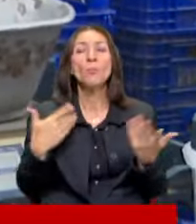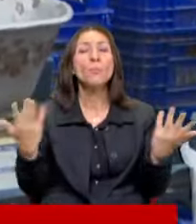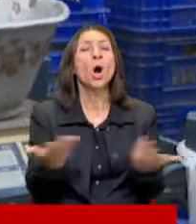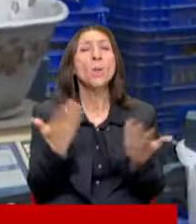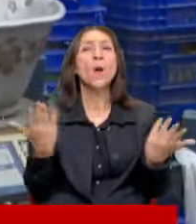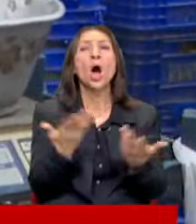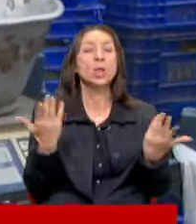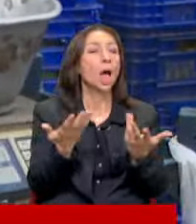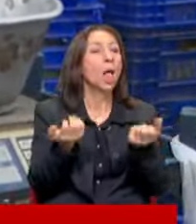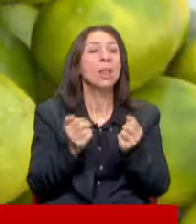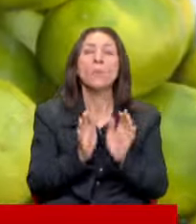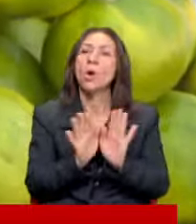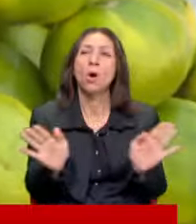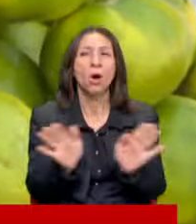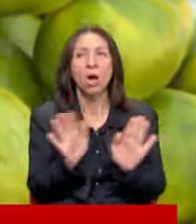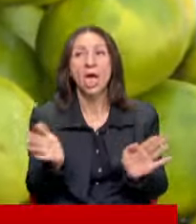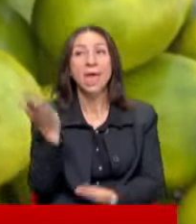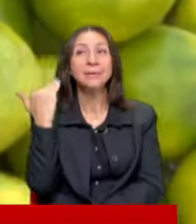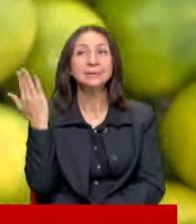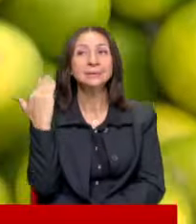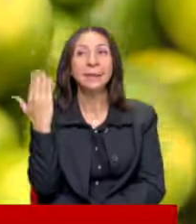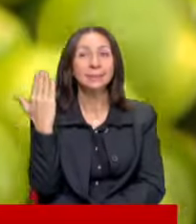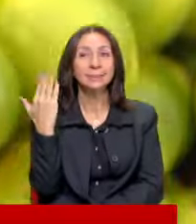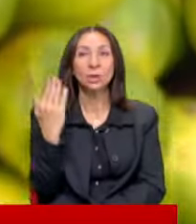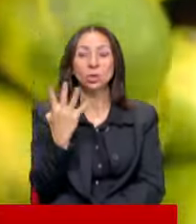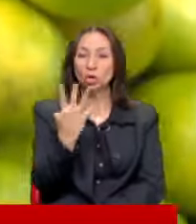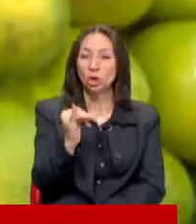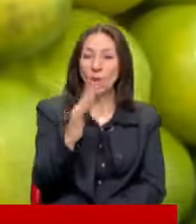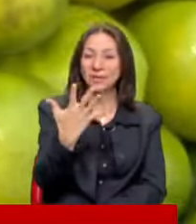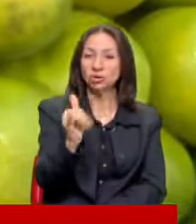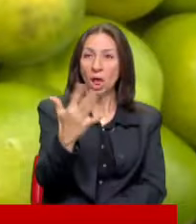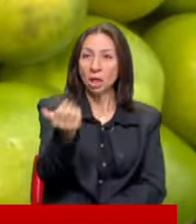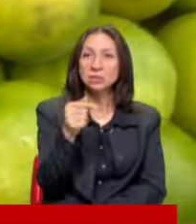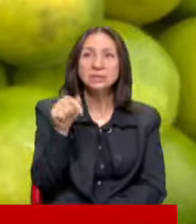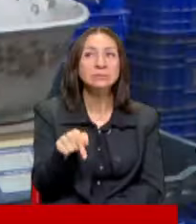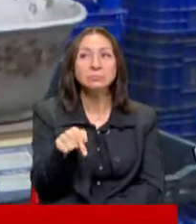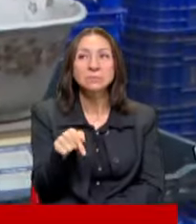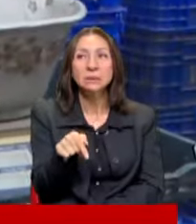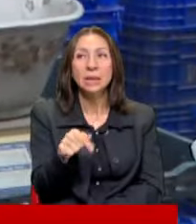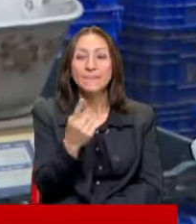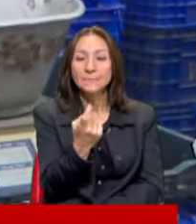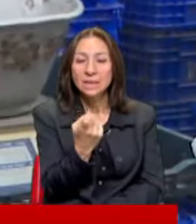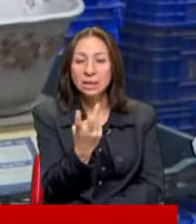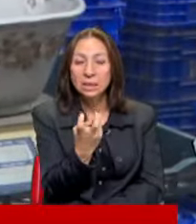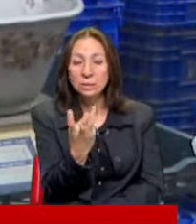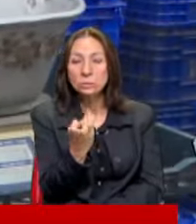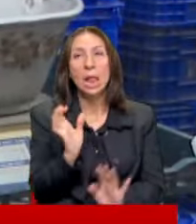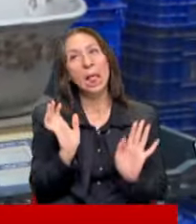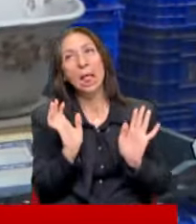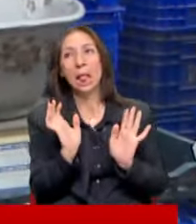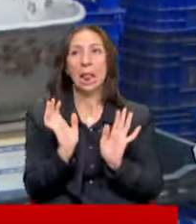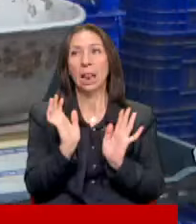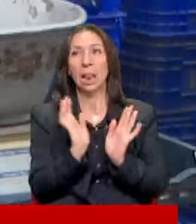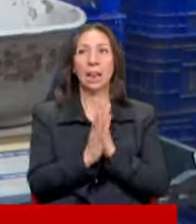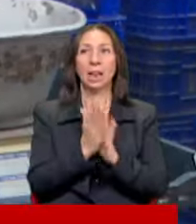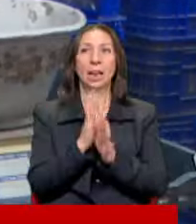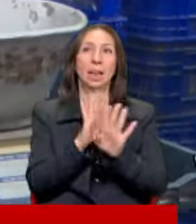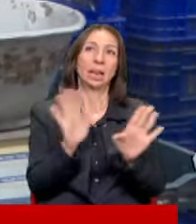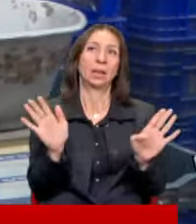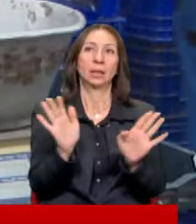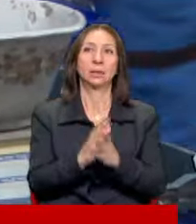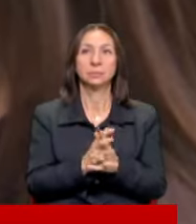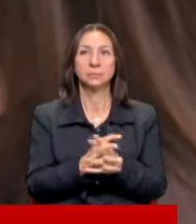Bu sene fiyatlar yüksek olduğu için Eskiden 4 kilo 5 kilo alırdı herkes şimdi taneyle alan bile çok yani 3 tane 5 tane öyle Tadına